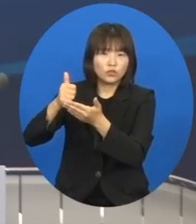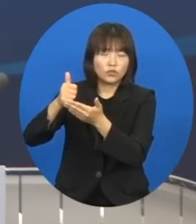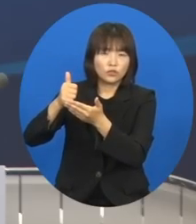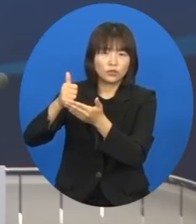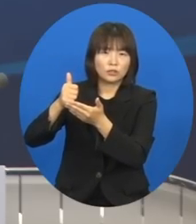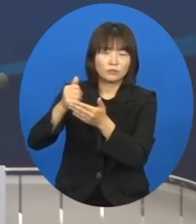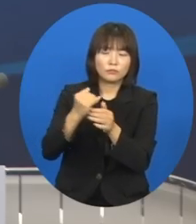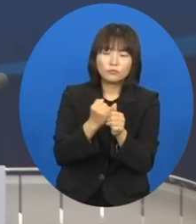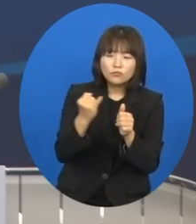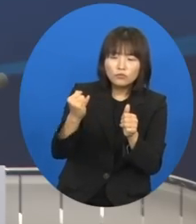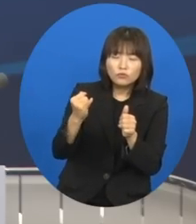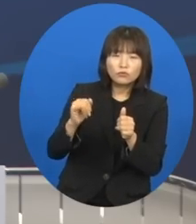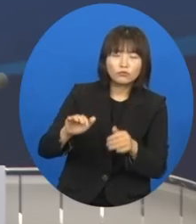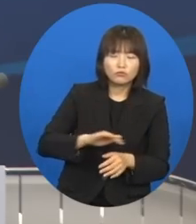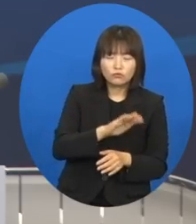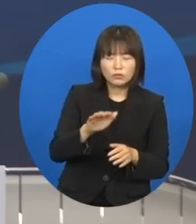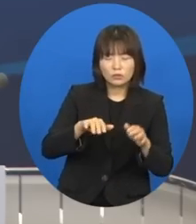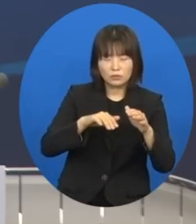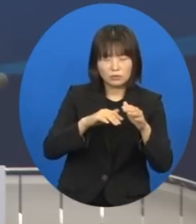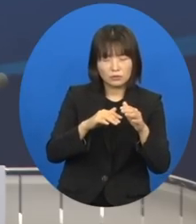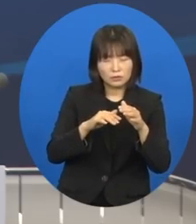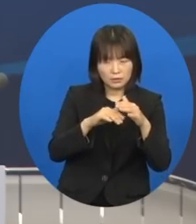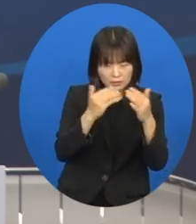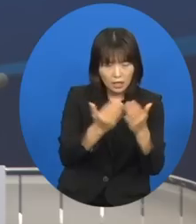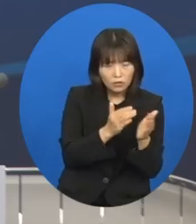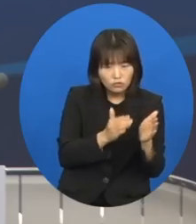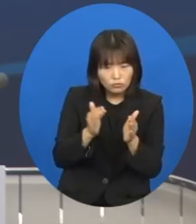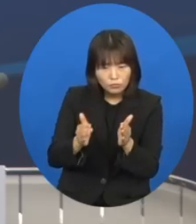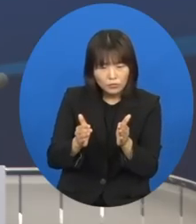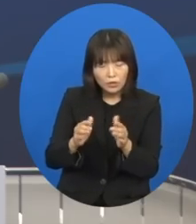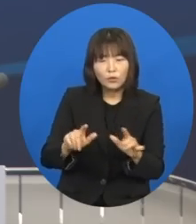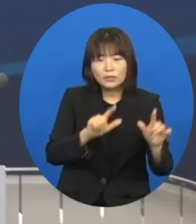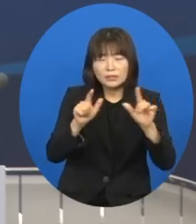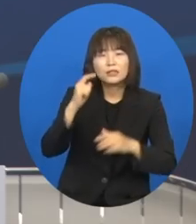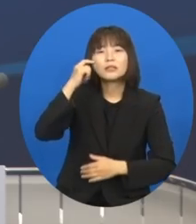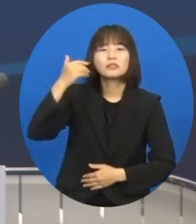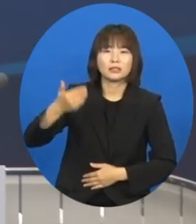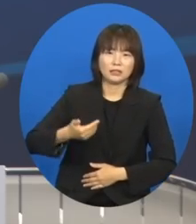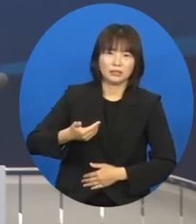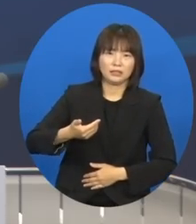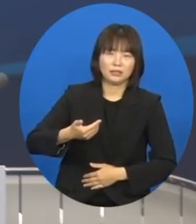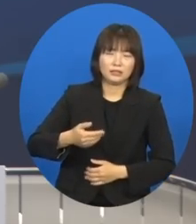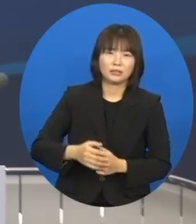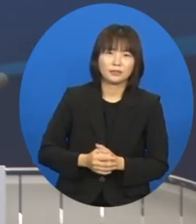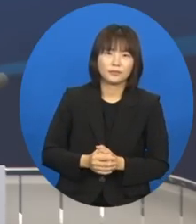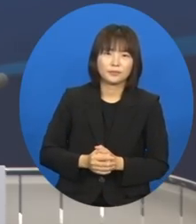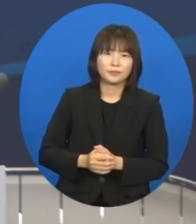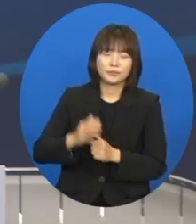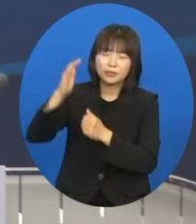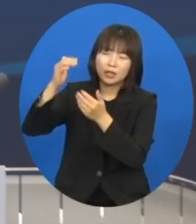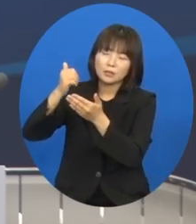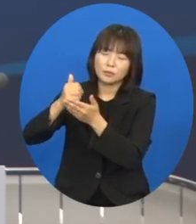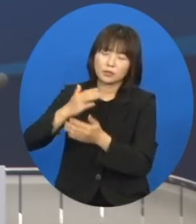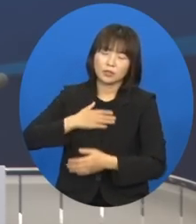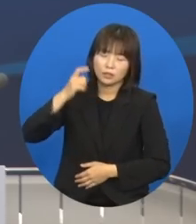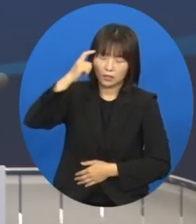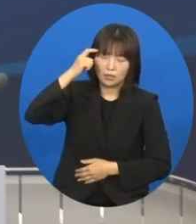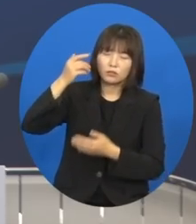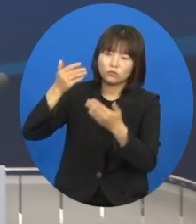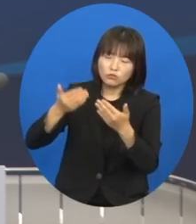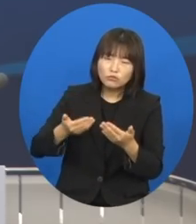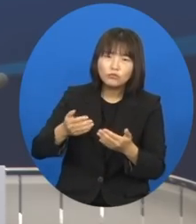얼마나 단장하고 살아가는지 제가 그것을 주님 모세아동 수준으로 얘기해달 때 하나님이 저에게 깨닫게 주신 게